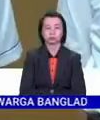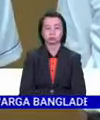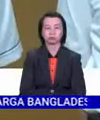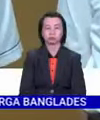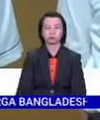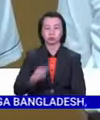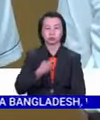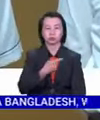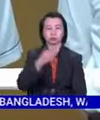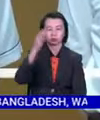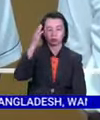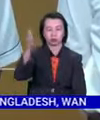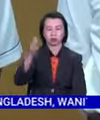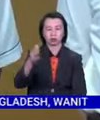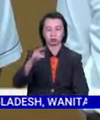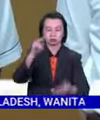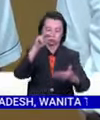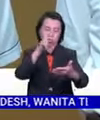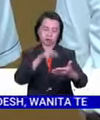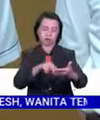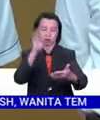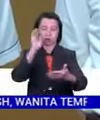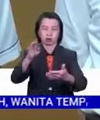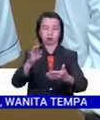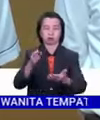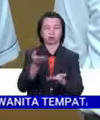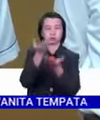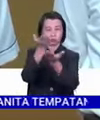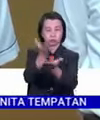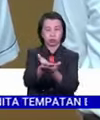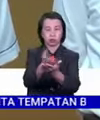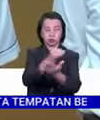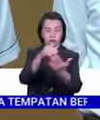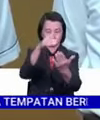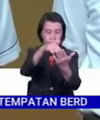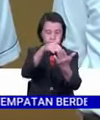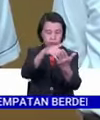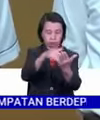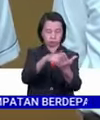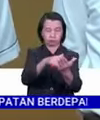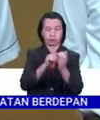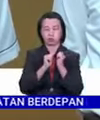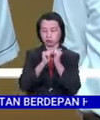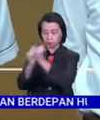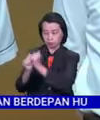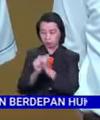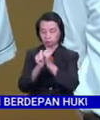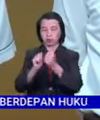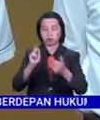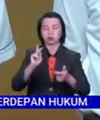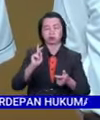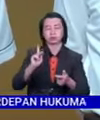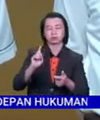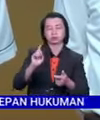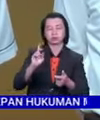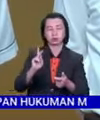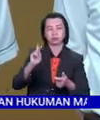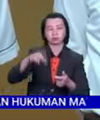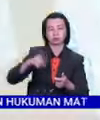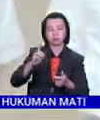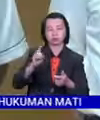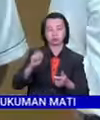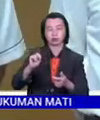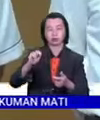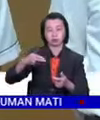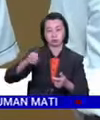So, kita akan perhalusi cadangan-cadangan dan memperincikan bersama-sama dengan KPDHB dan juga dengan